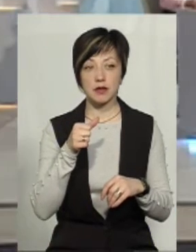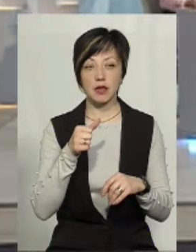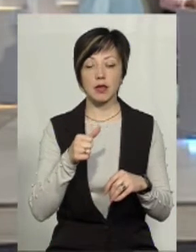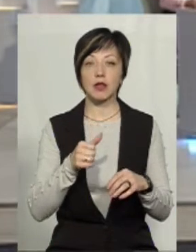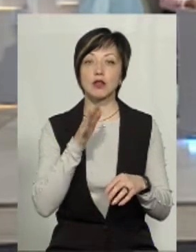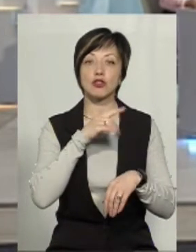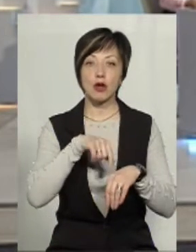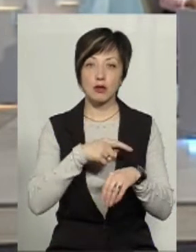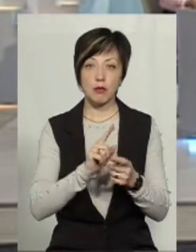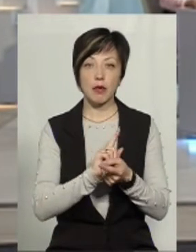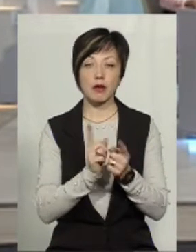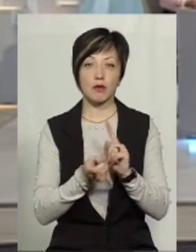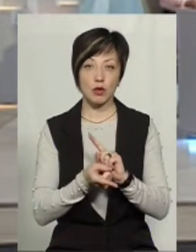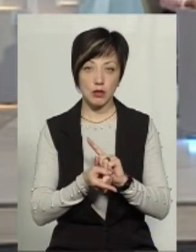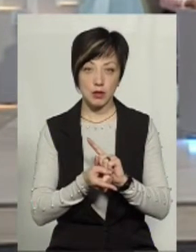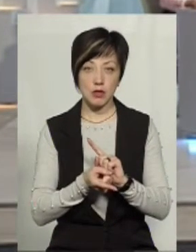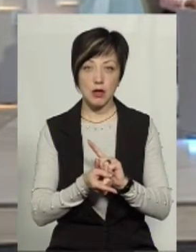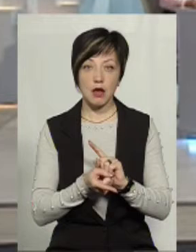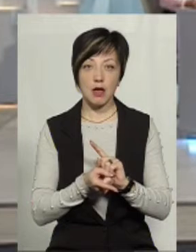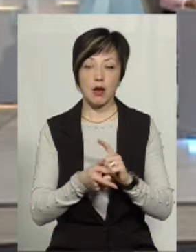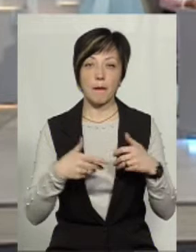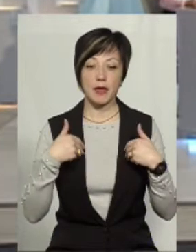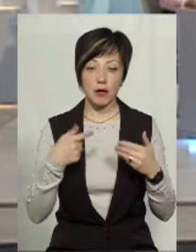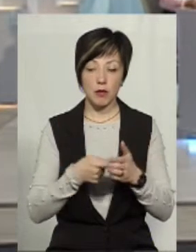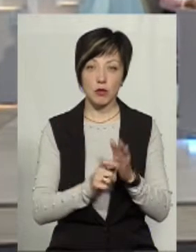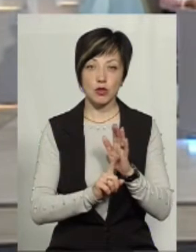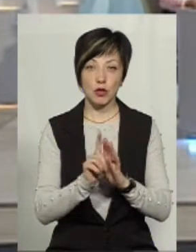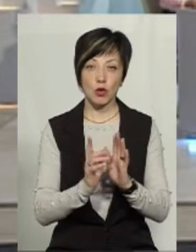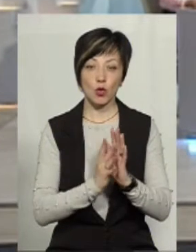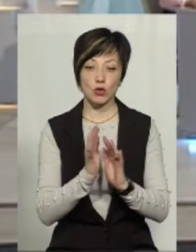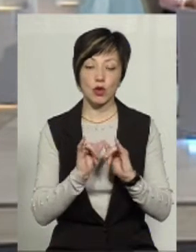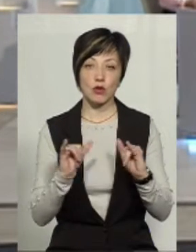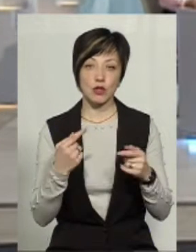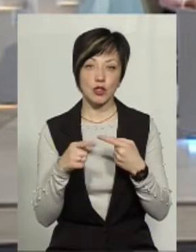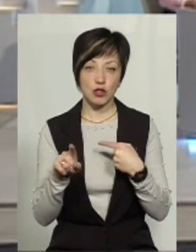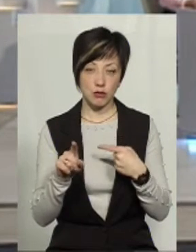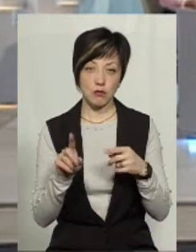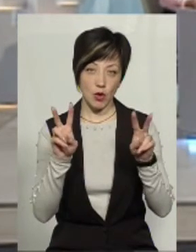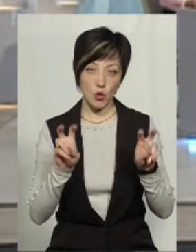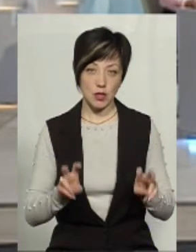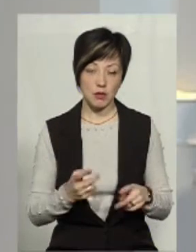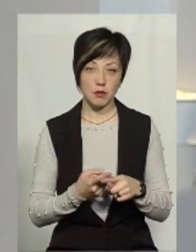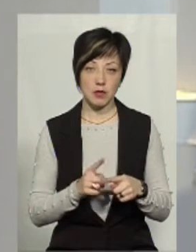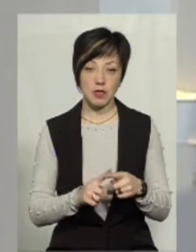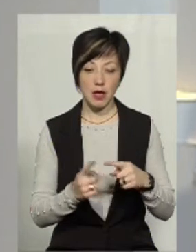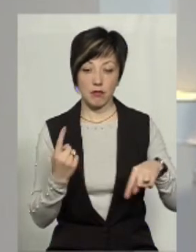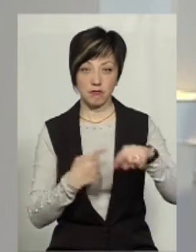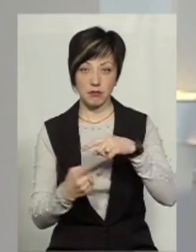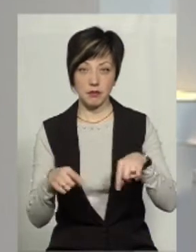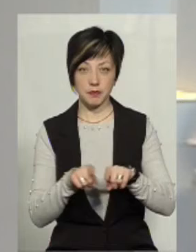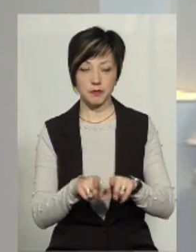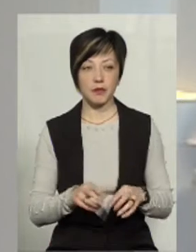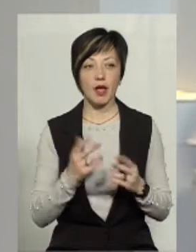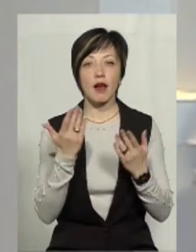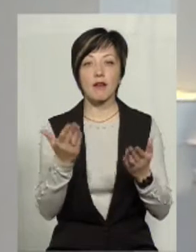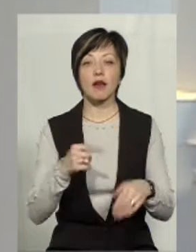речовини, які з часом перетворитися у мінеральні і дати початок росту і розвитку іншим рослинам. Це логіка. Пане Сергію, а як